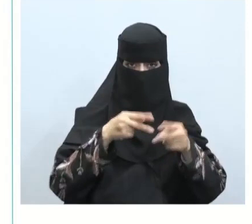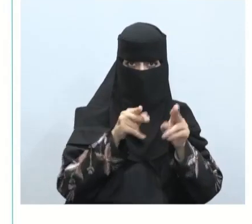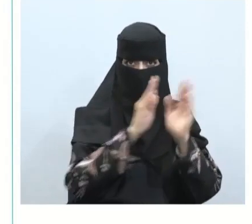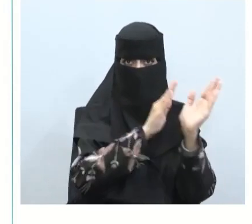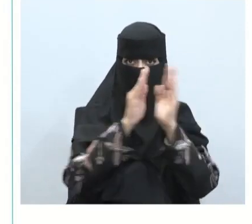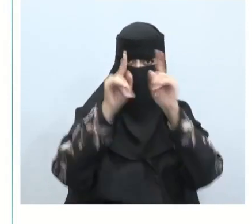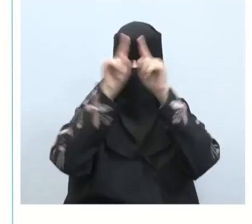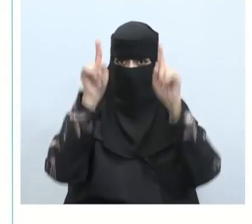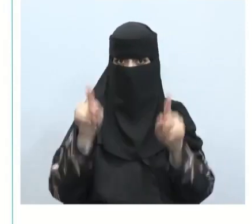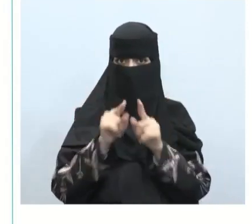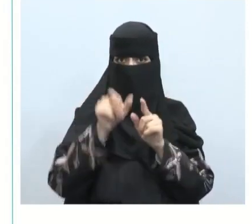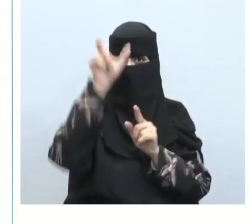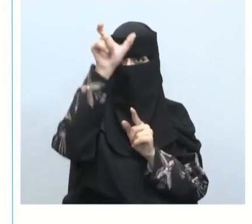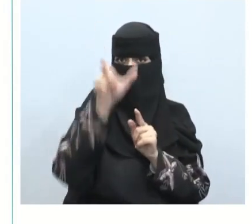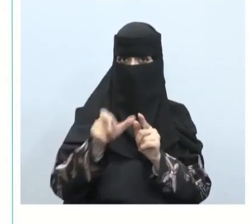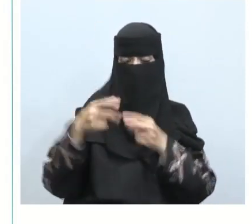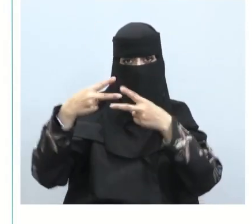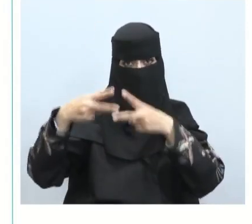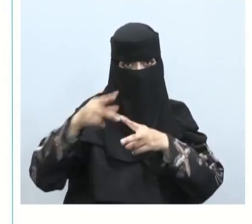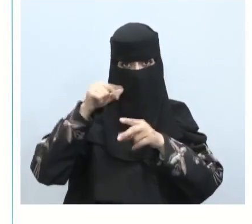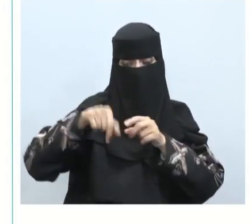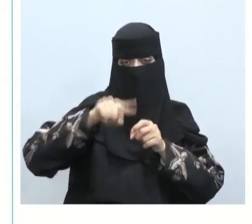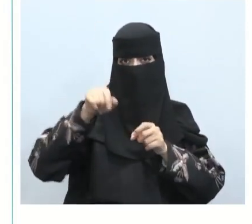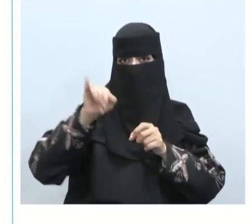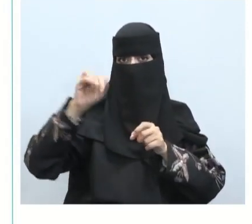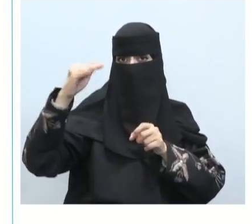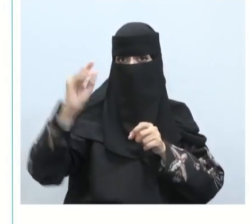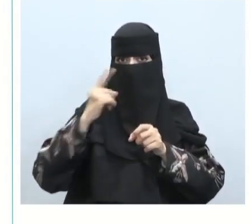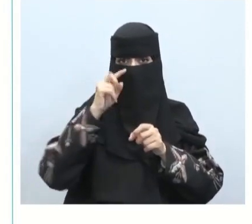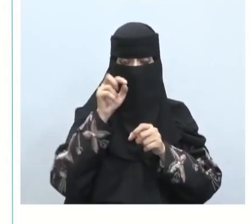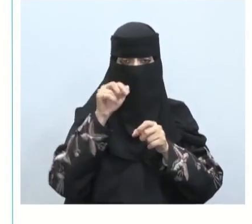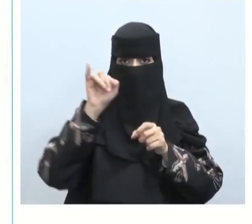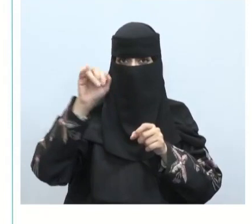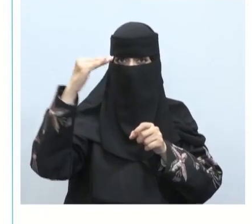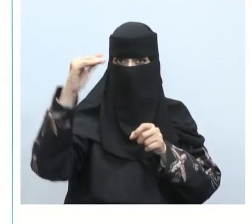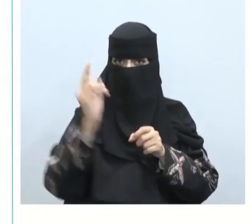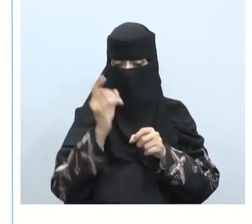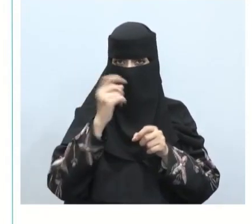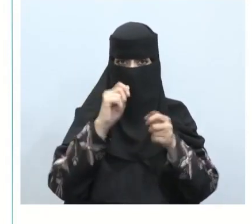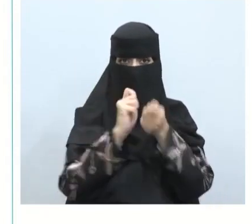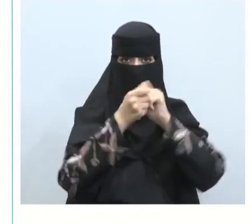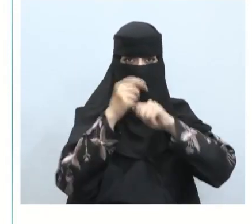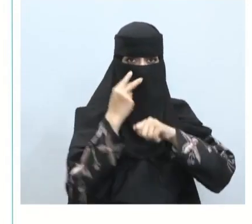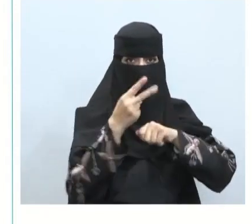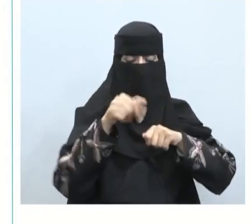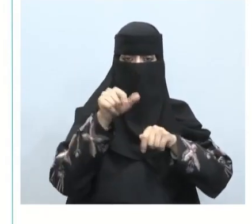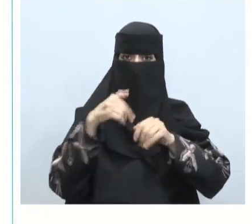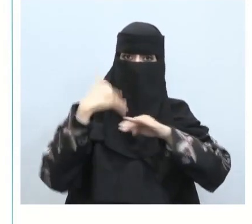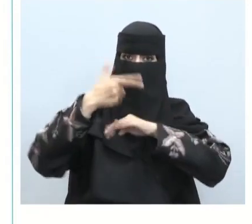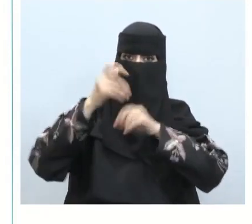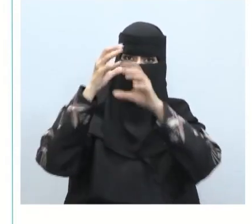منا من قائمه الاذنات اختر محرر بدلا من مشاهد ثم انقر على